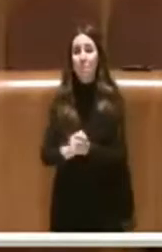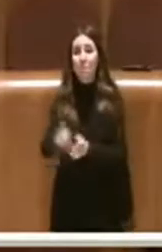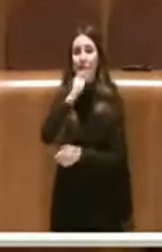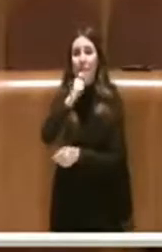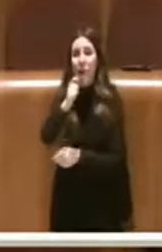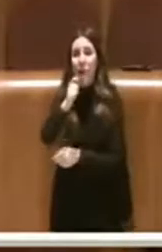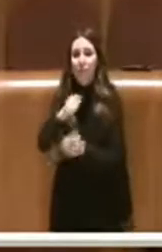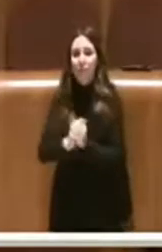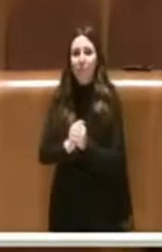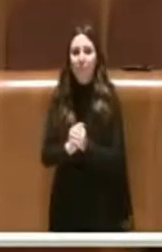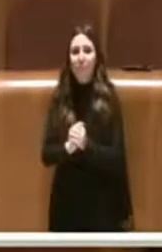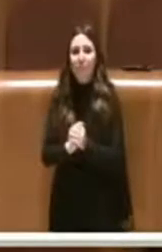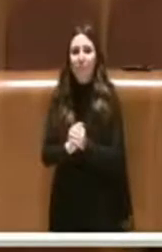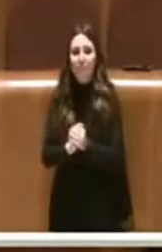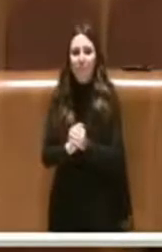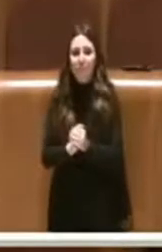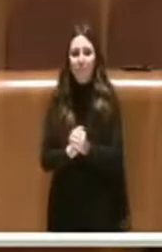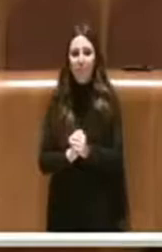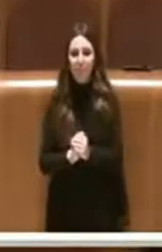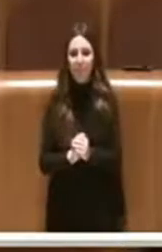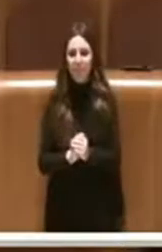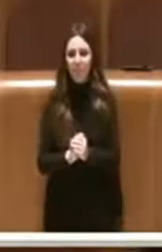Microfono.